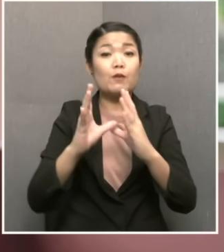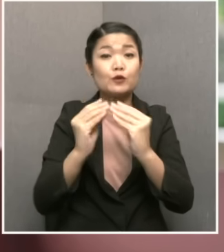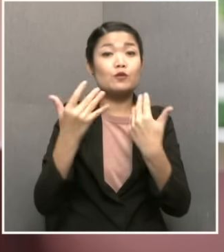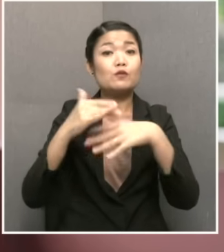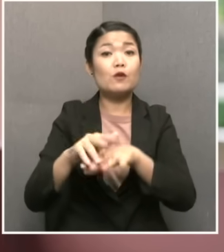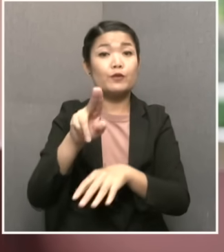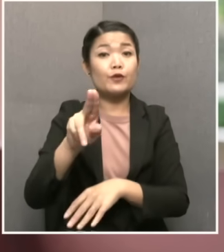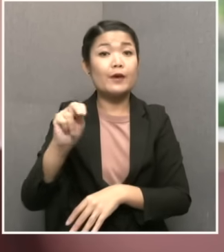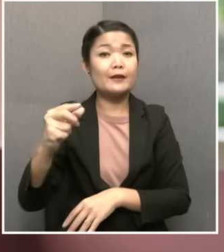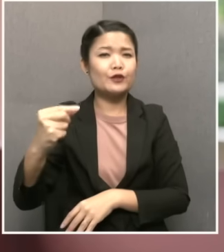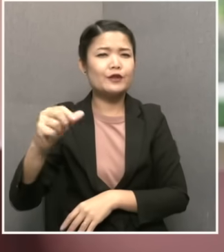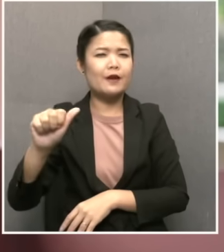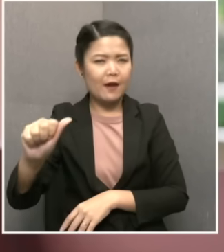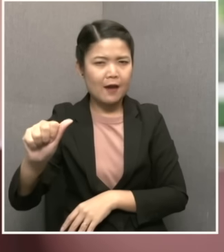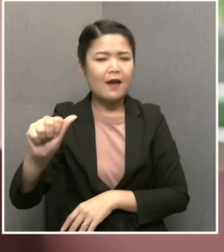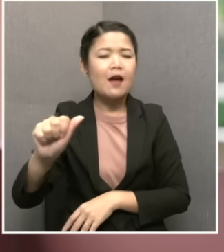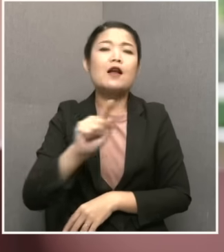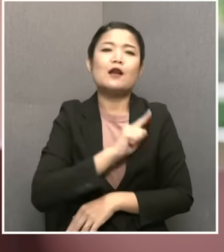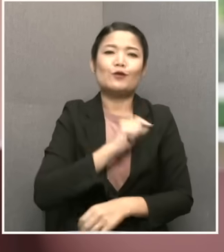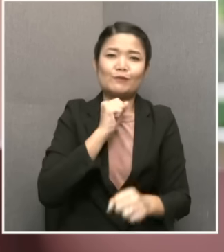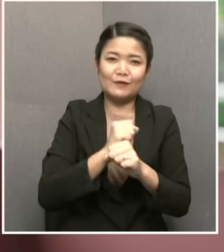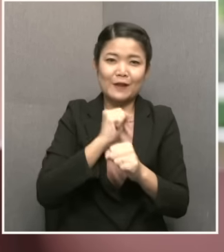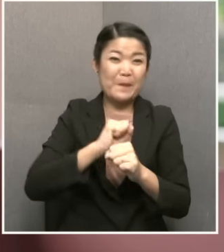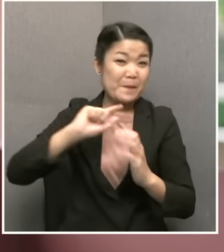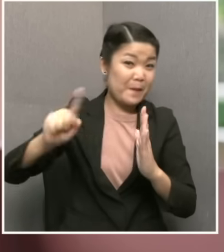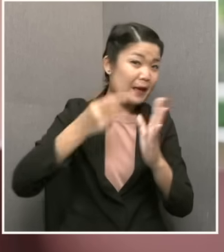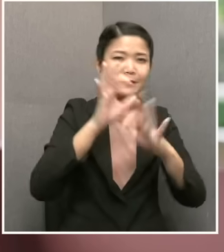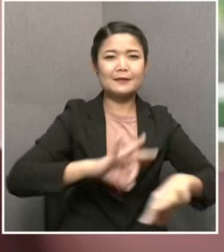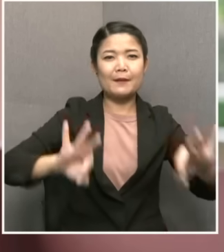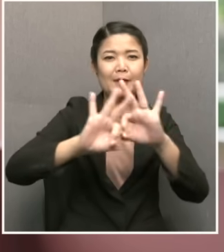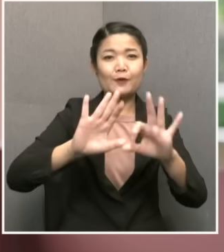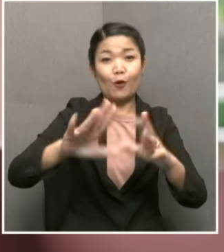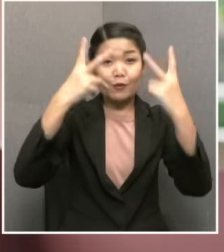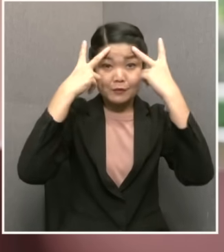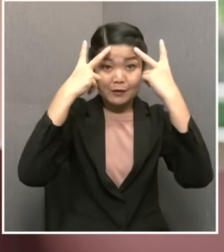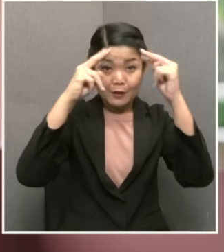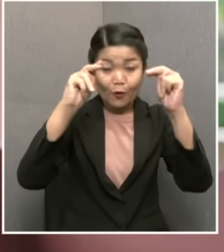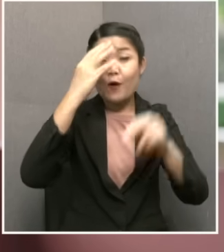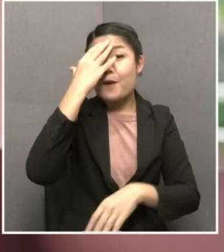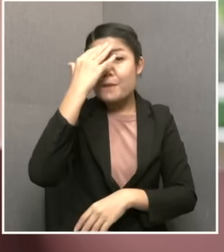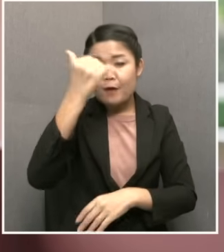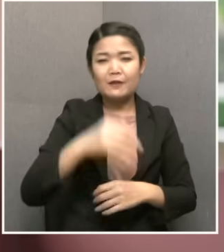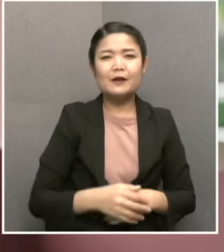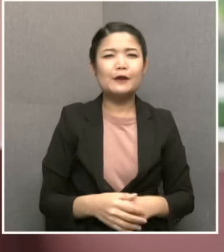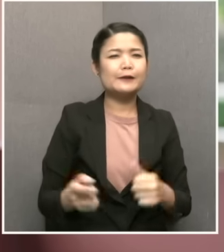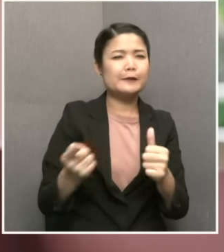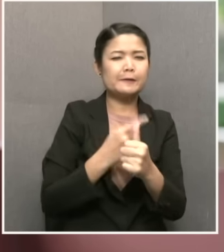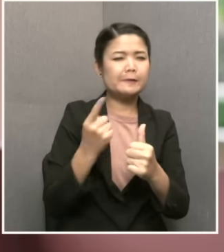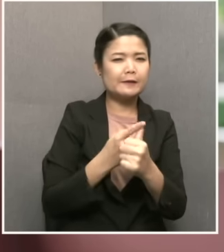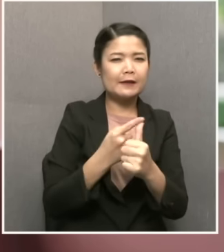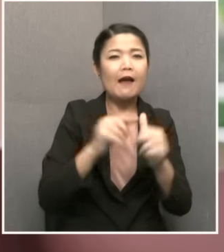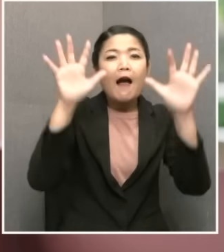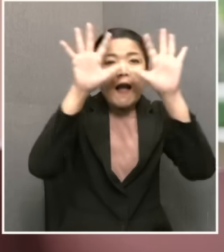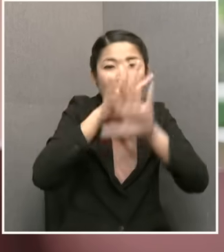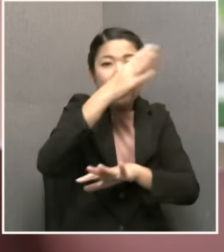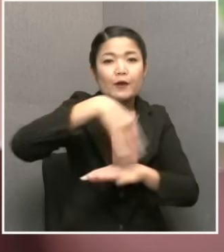หรัฐก็นับว่าเป็นภารกิจแรกที่มีความสำคัญนะครับเพราะว่าในข้อแรกเลยเนี่ยก็จะถือว่าเป็นการสร้างความเชื่อมั่